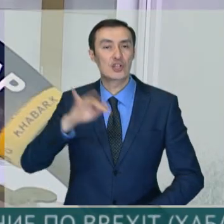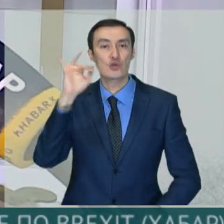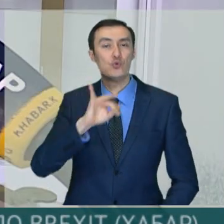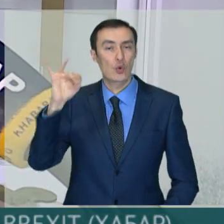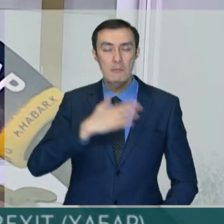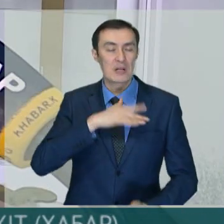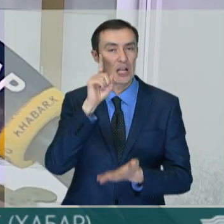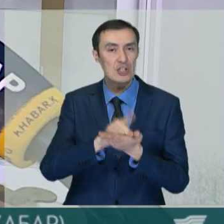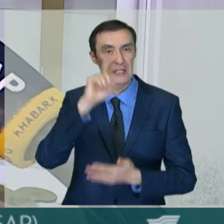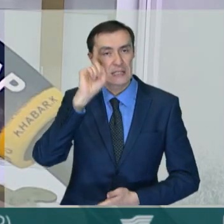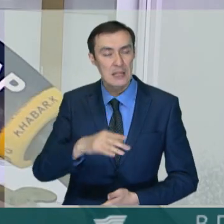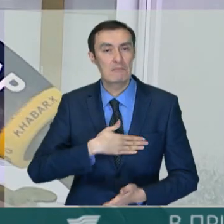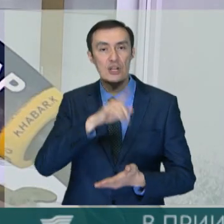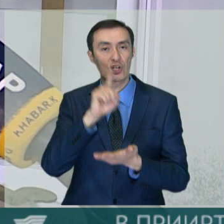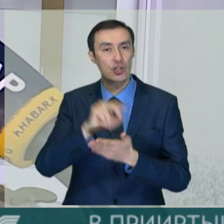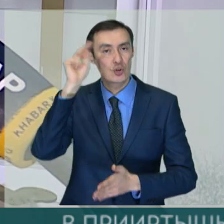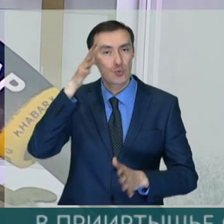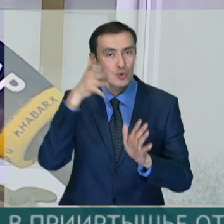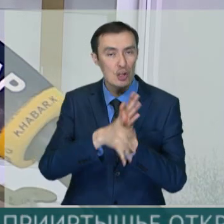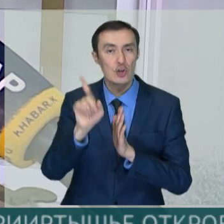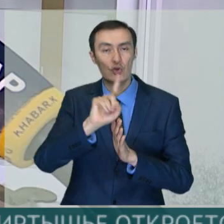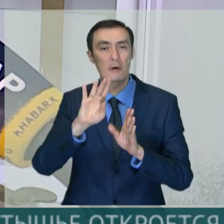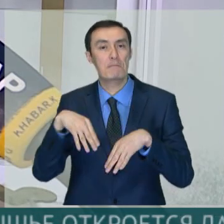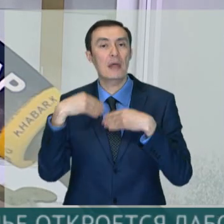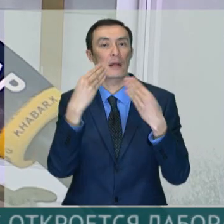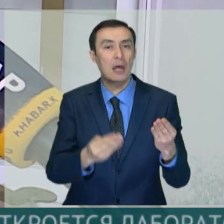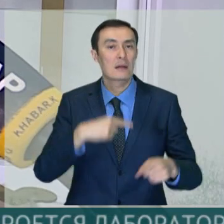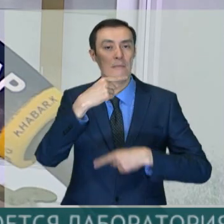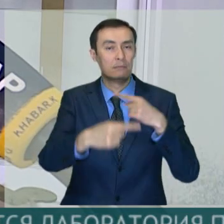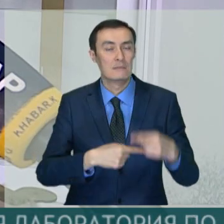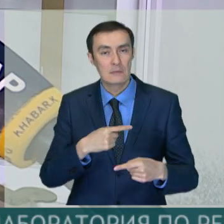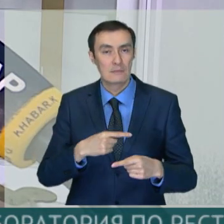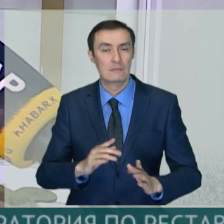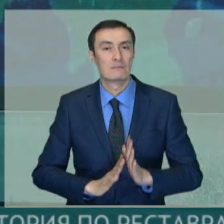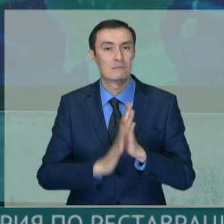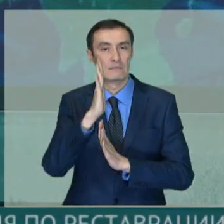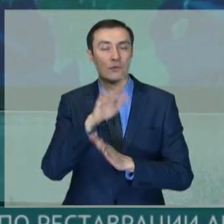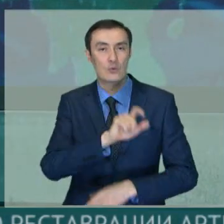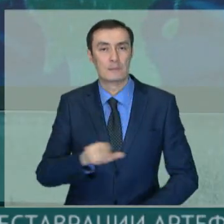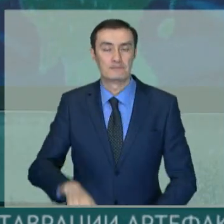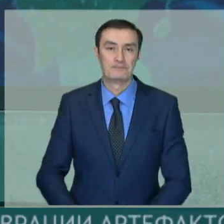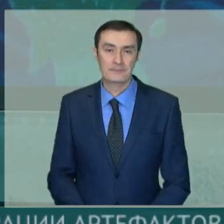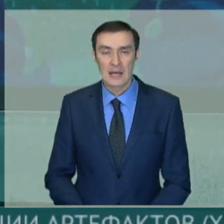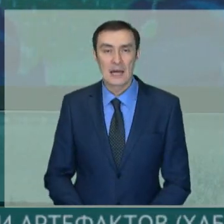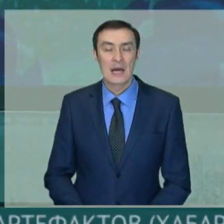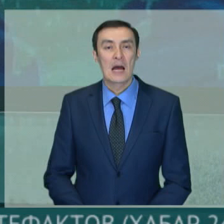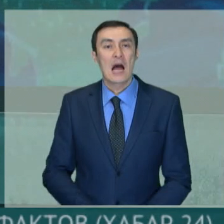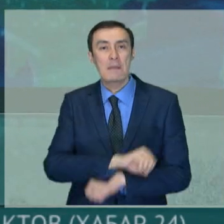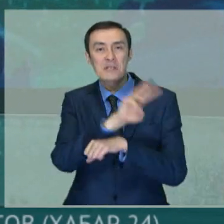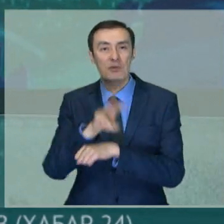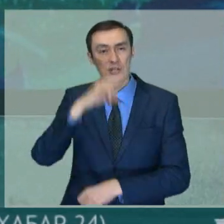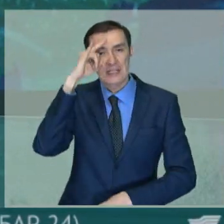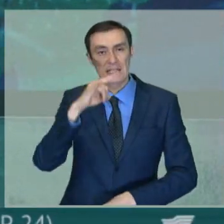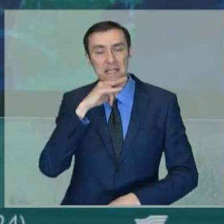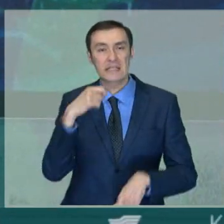мы должны знать, историю мы должны изучать, чтобы передавать его предпотрясающим поколениям. Насытить казахстанский